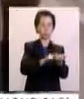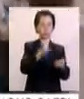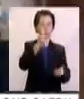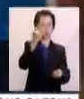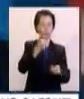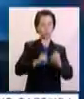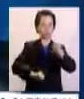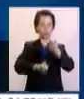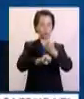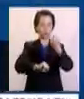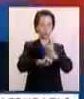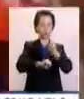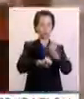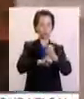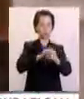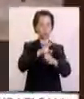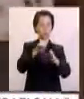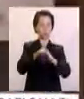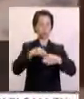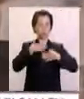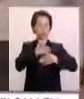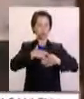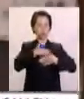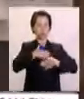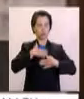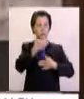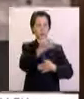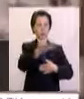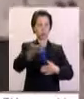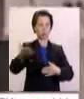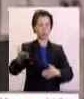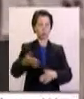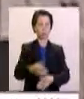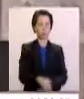sentiasa memberi sokongan termasuk menghiburkan pesakit mereka.